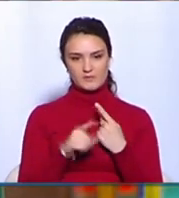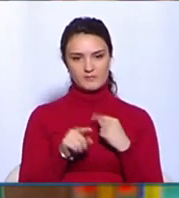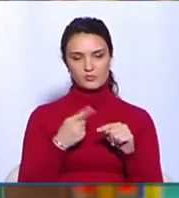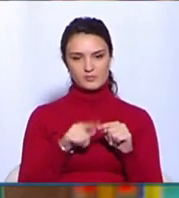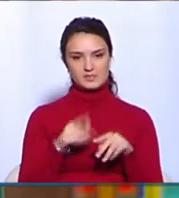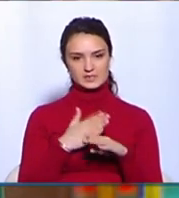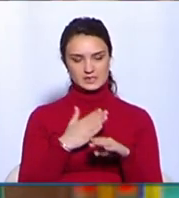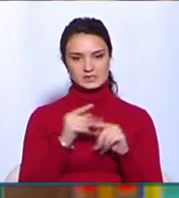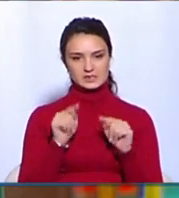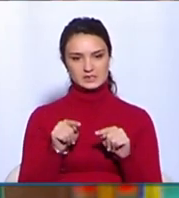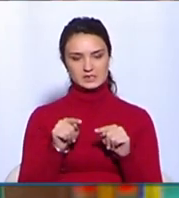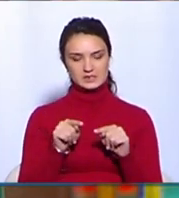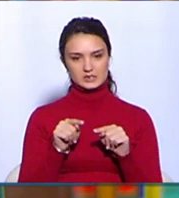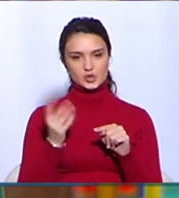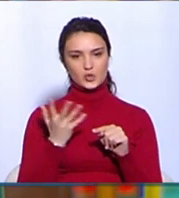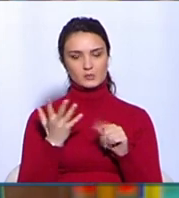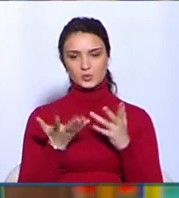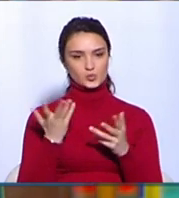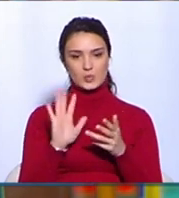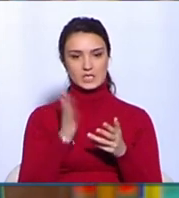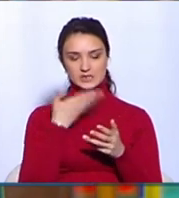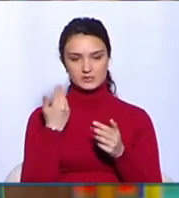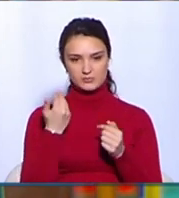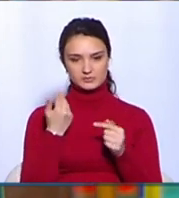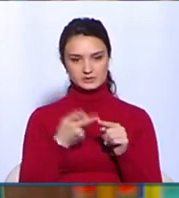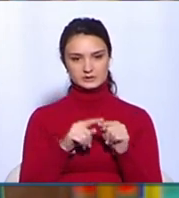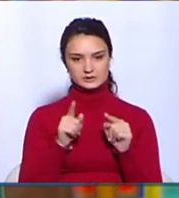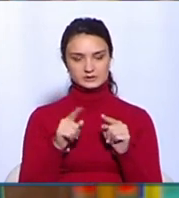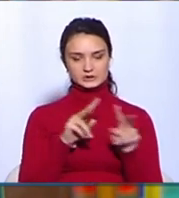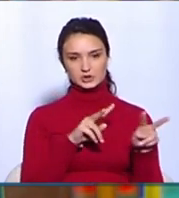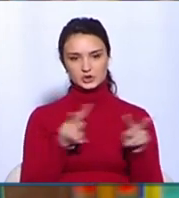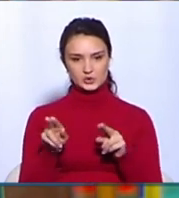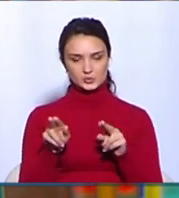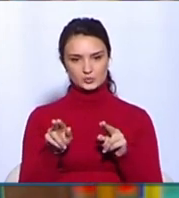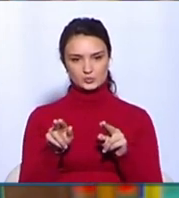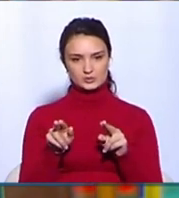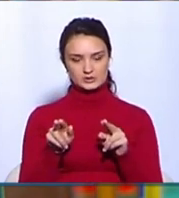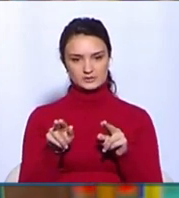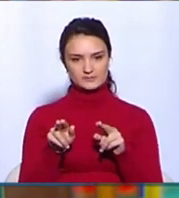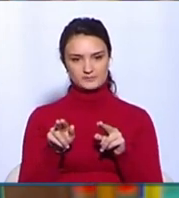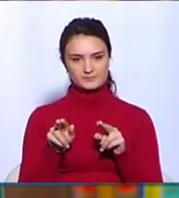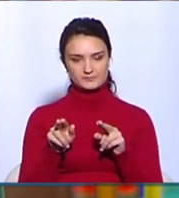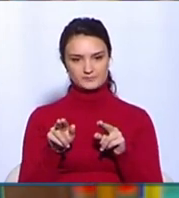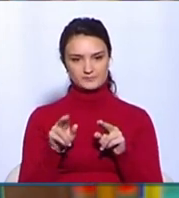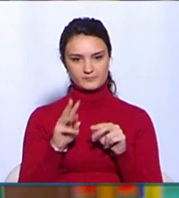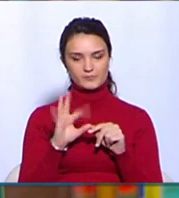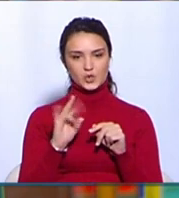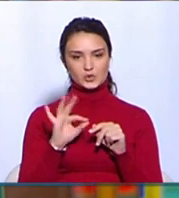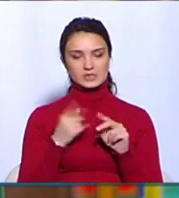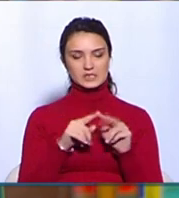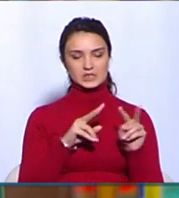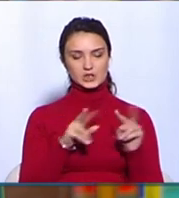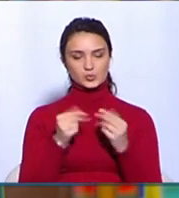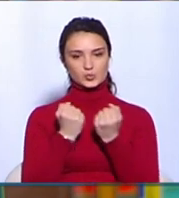განსხვავებულობა არის ის ფაქტორი, რომელიც თუ არ არსებობს იდენტურ, აბსოლუტურად მონოზიგოტურ, ანუ